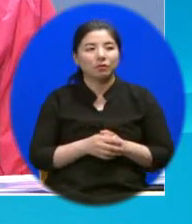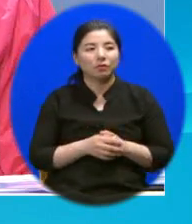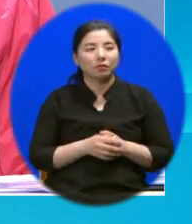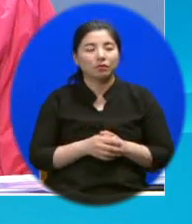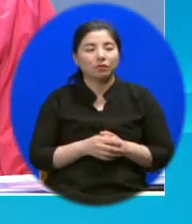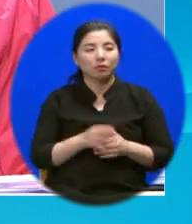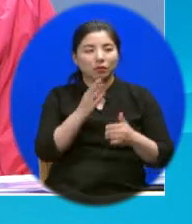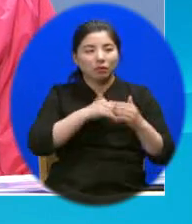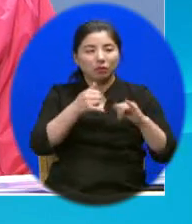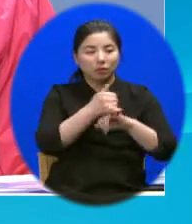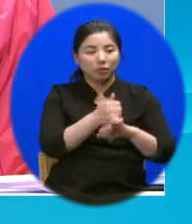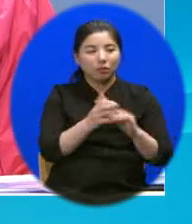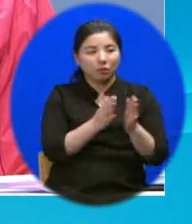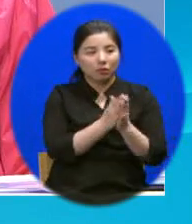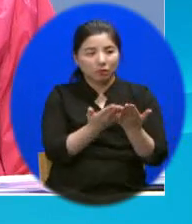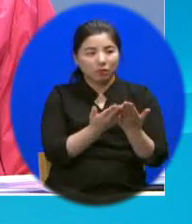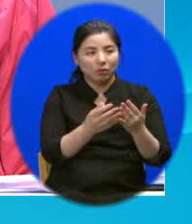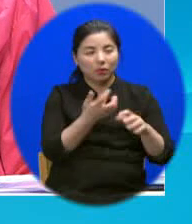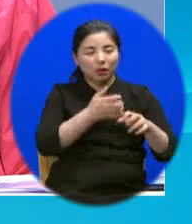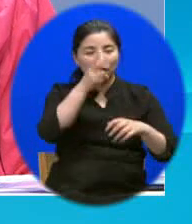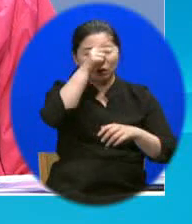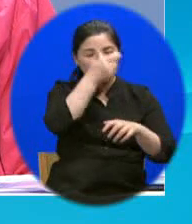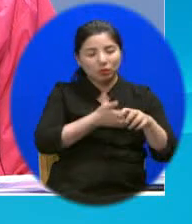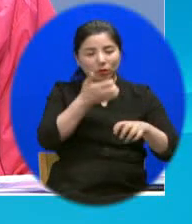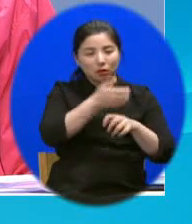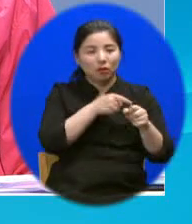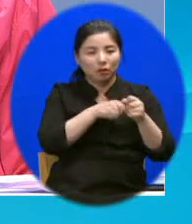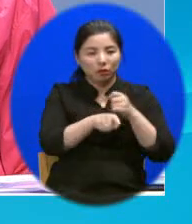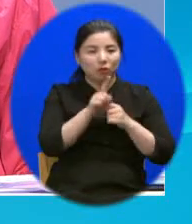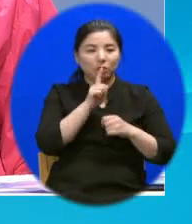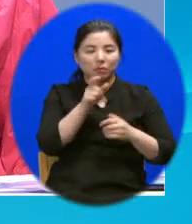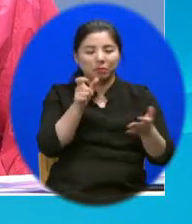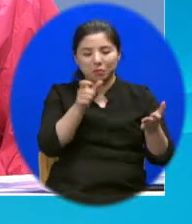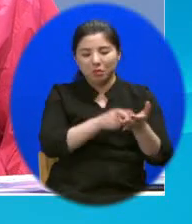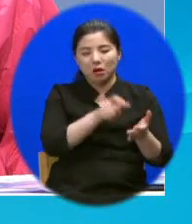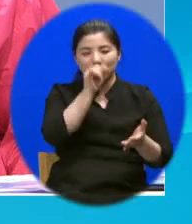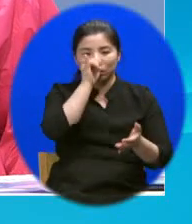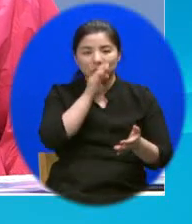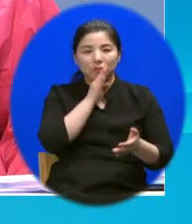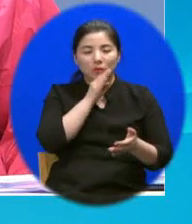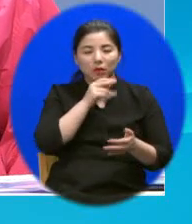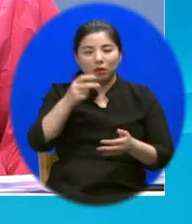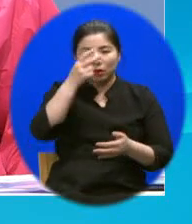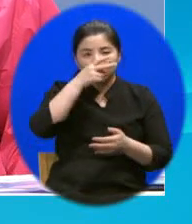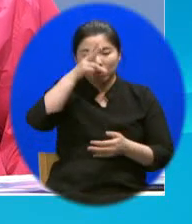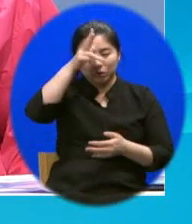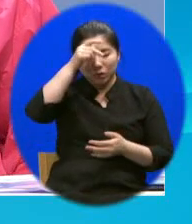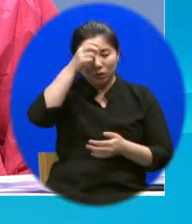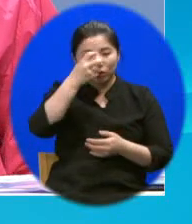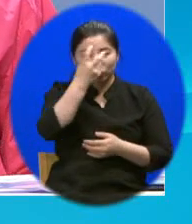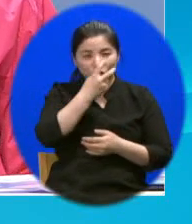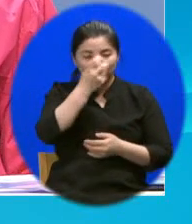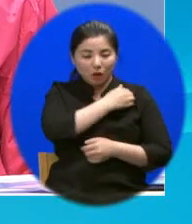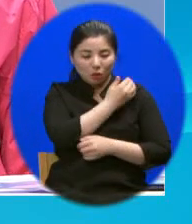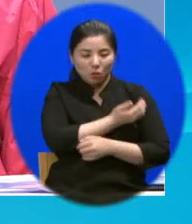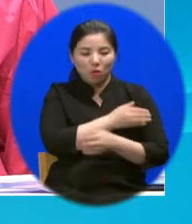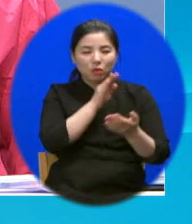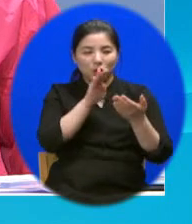그 공략집 의 경찰 기억에 이유를 제가 강조했는데요 검경 수사권 이후에 그